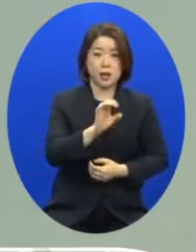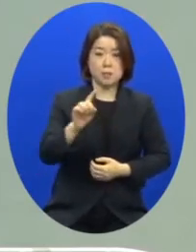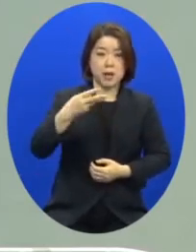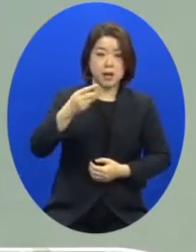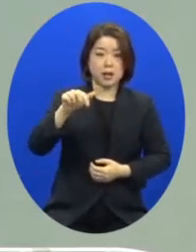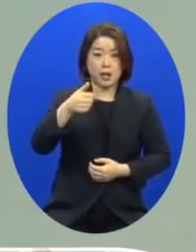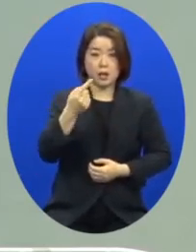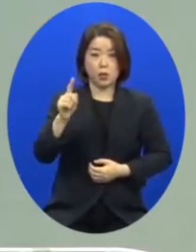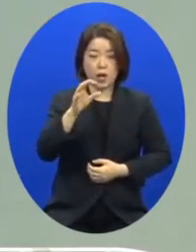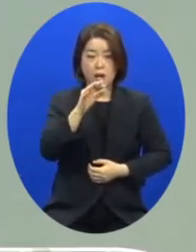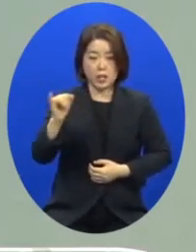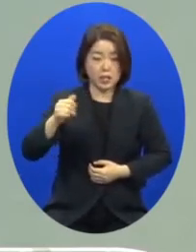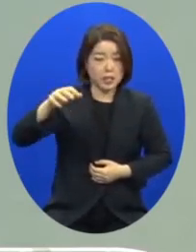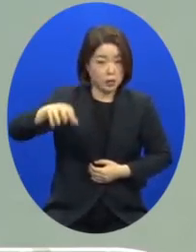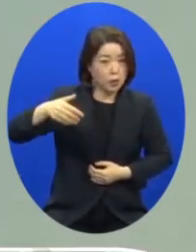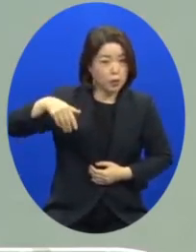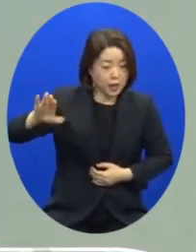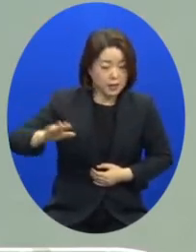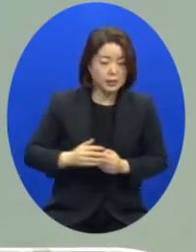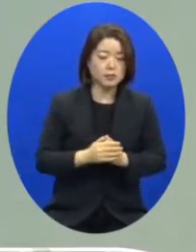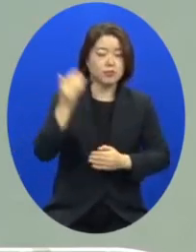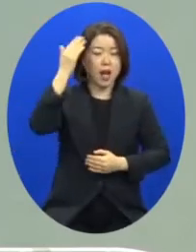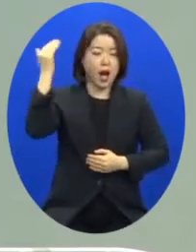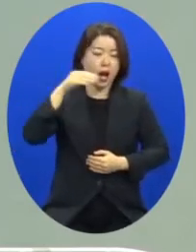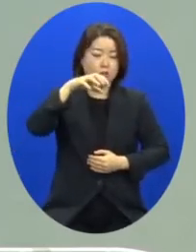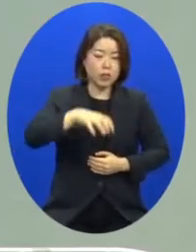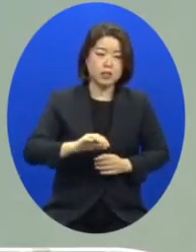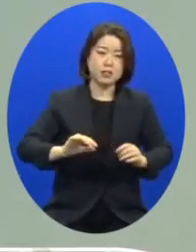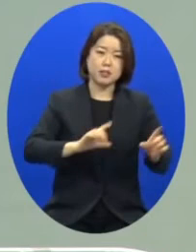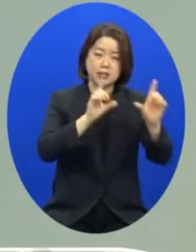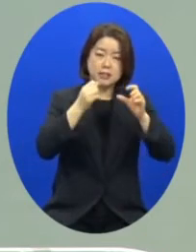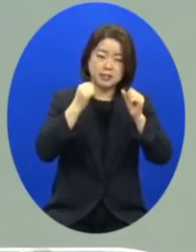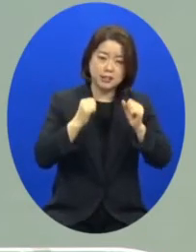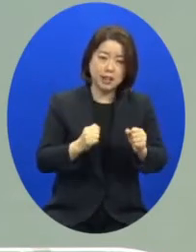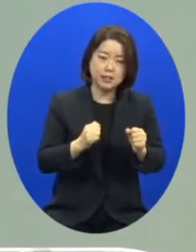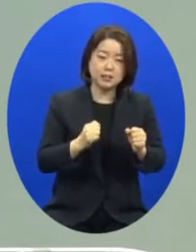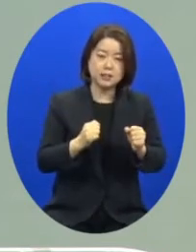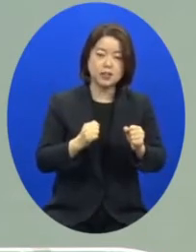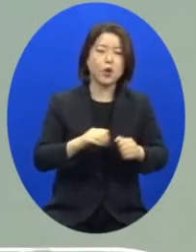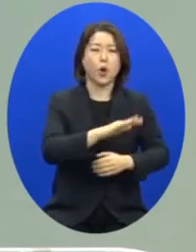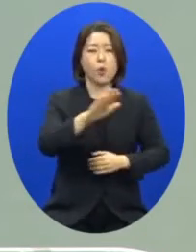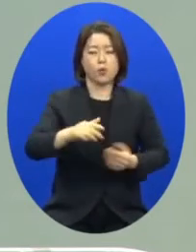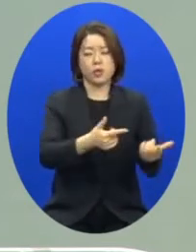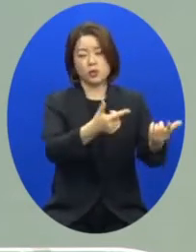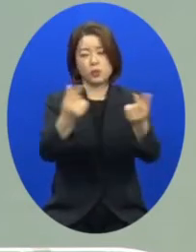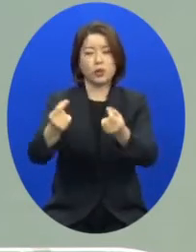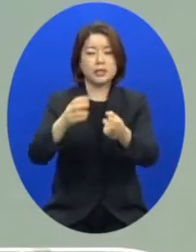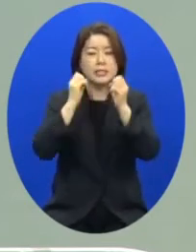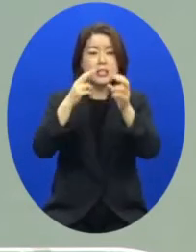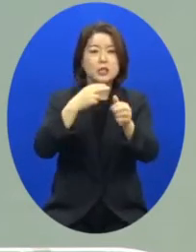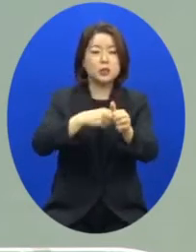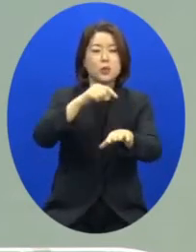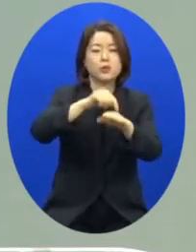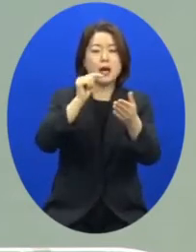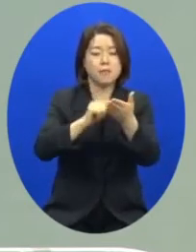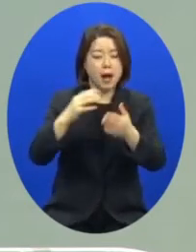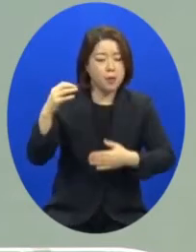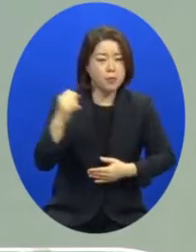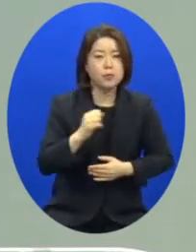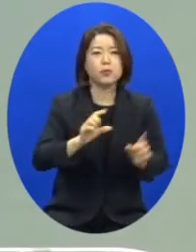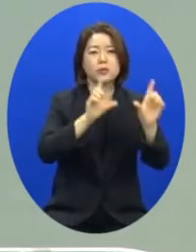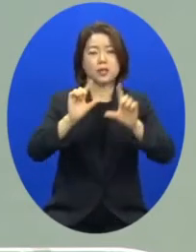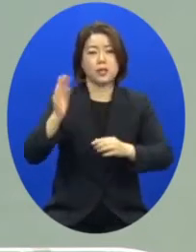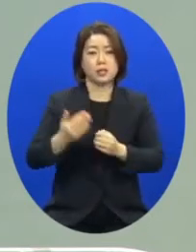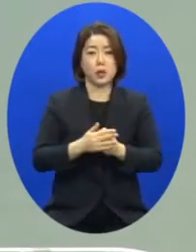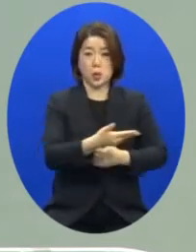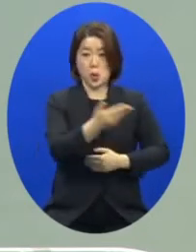가든 한국에서 살든 우리는 선교사의 삶을 사는 거예요 여러분 한번 생각을 바꿔보세요